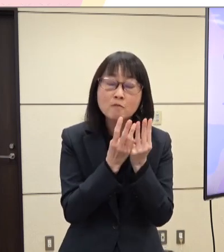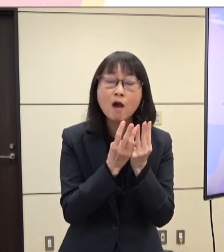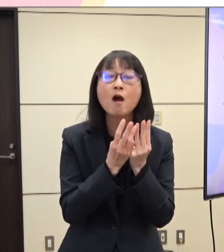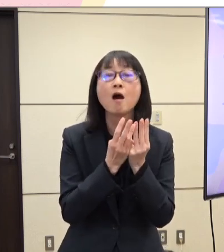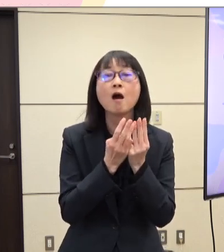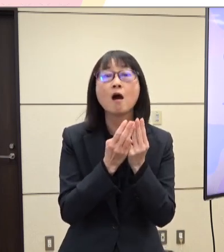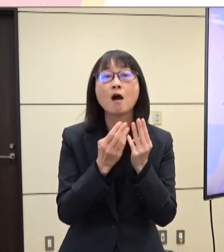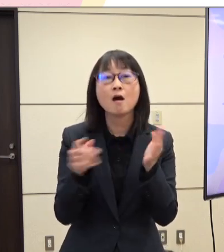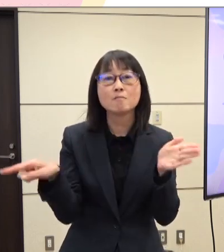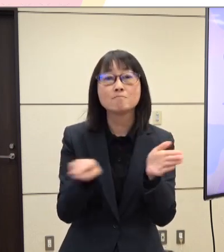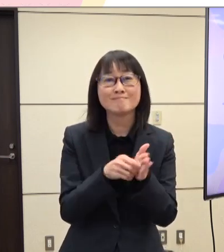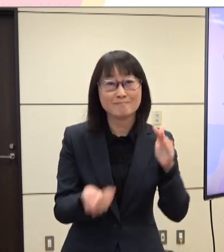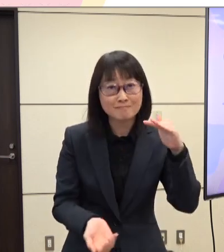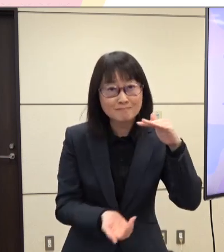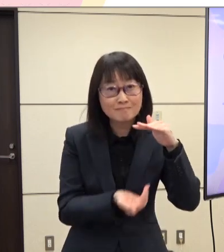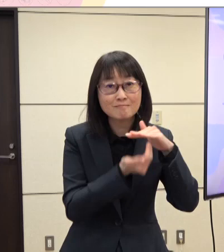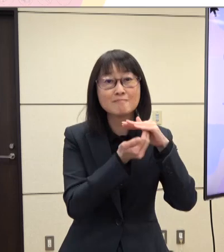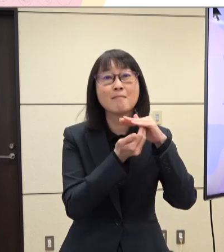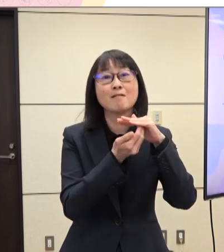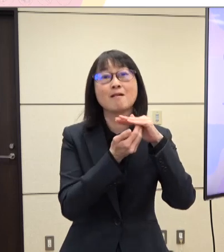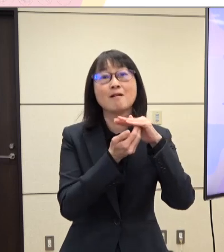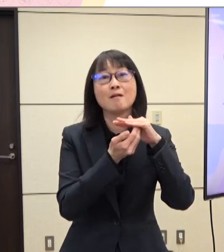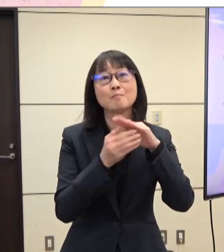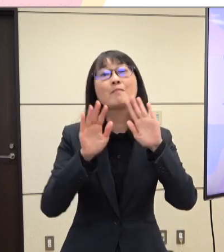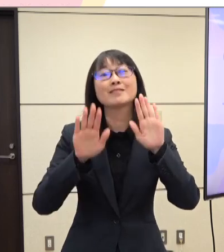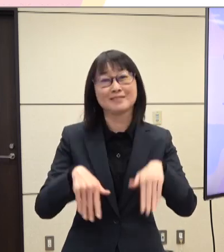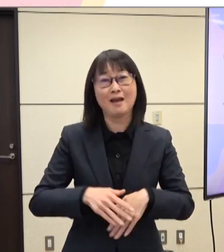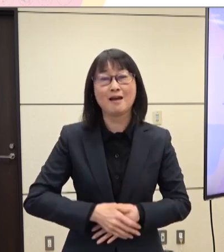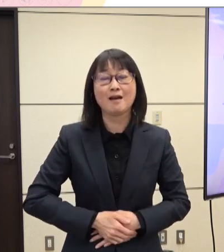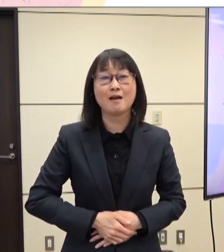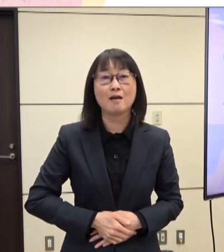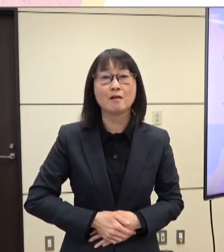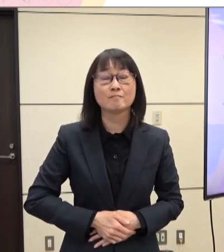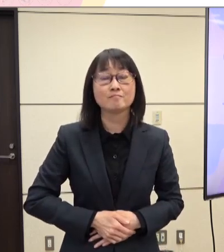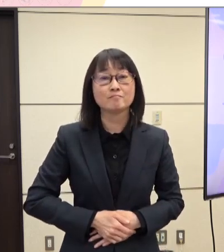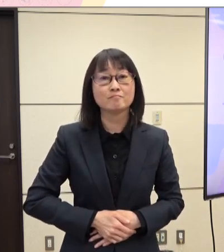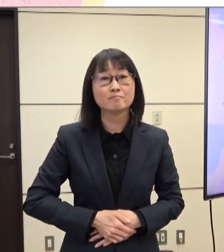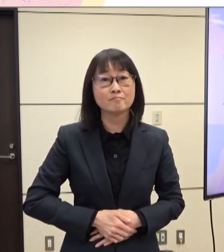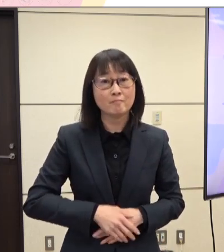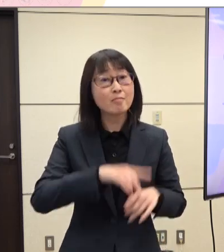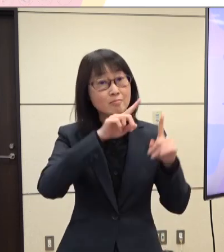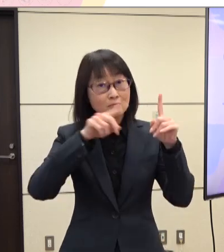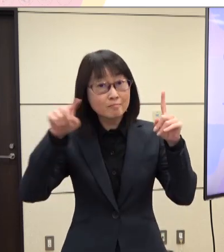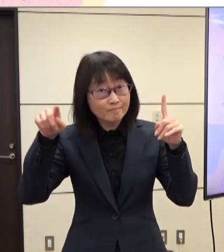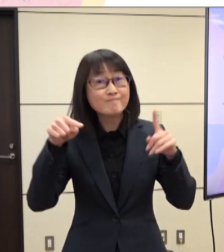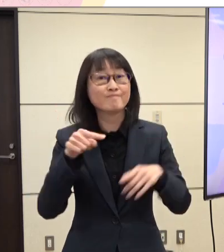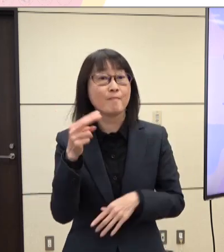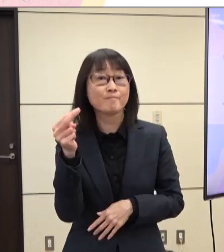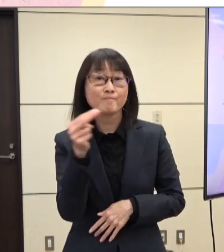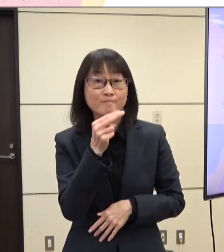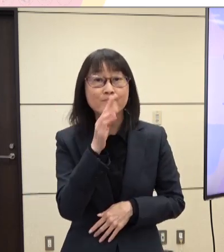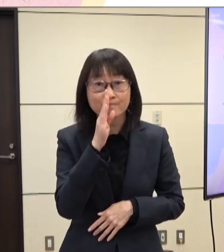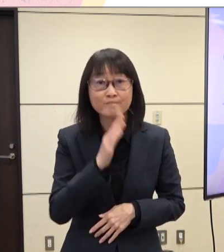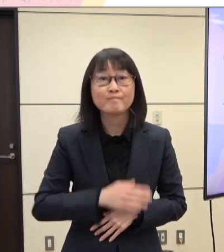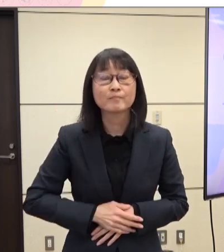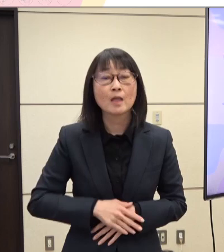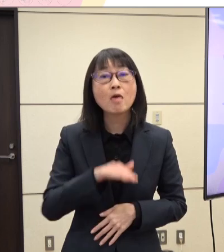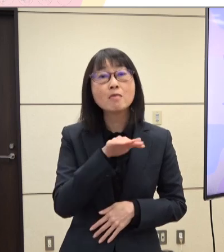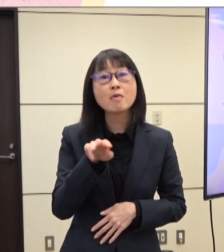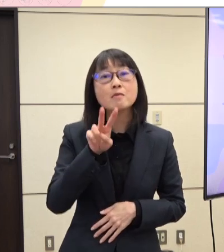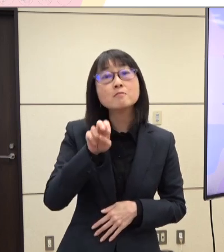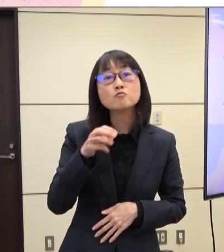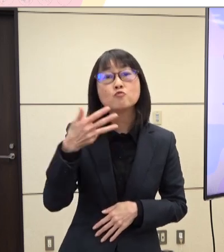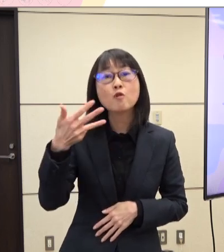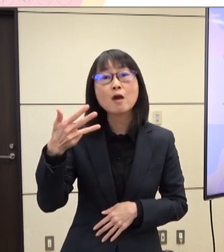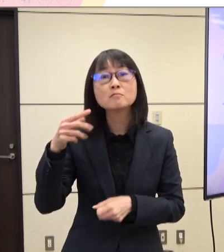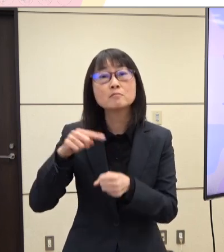最多になったというものであります。推移はご覧いただければお分かりの通り、平成28年ぐらいはわずか